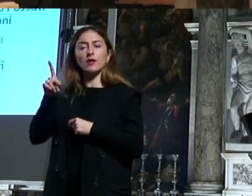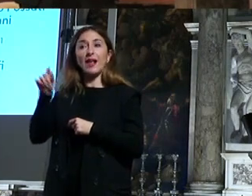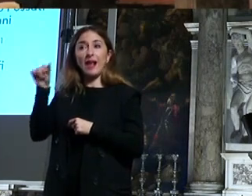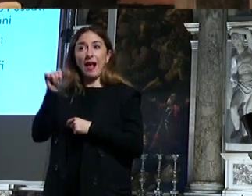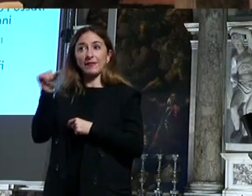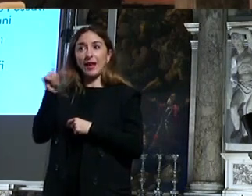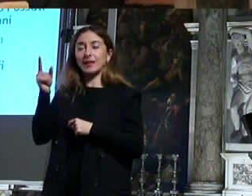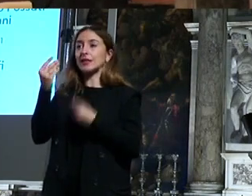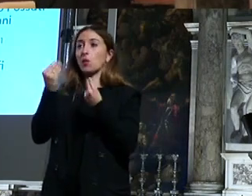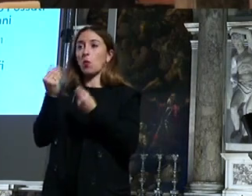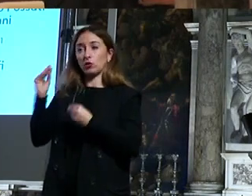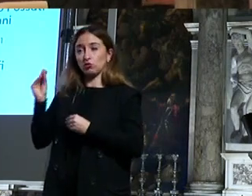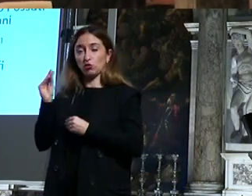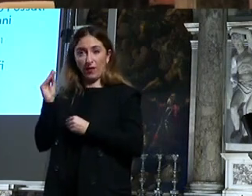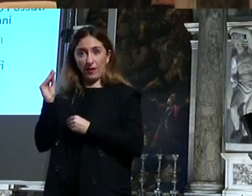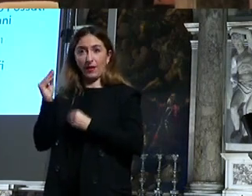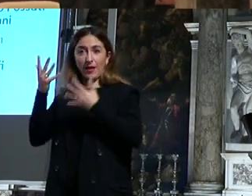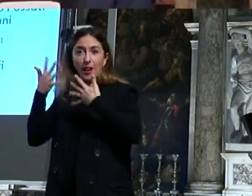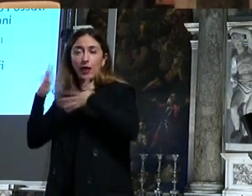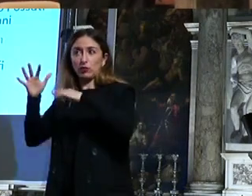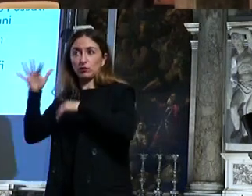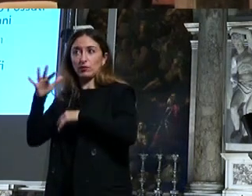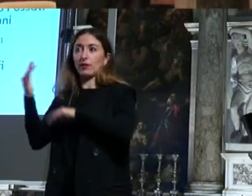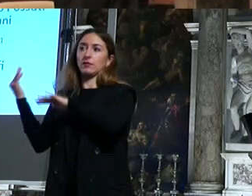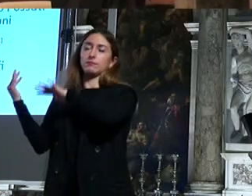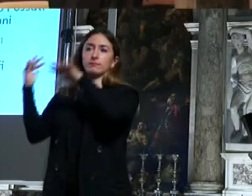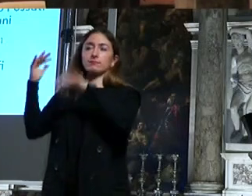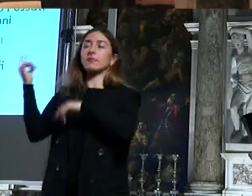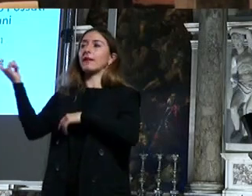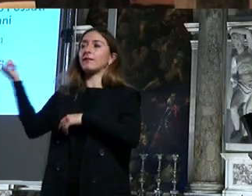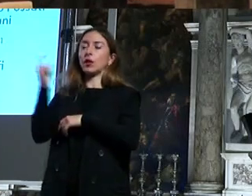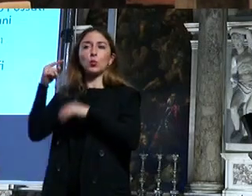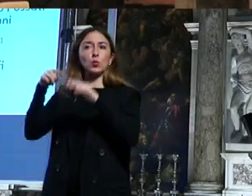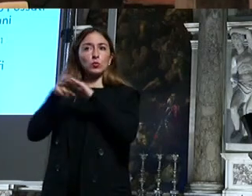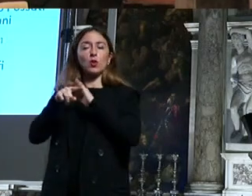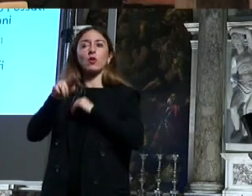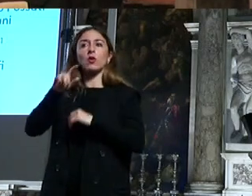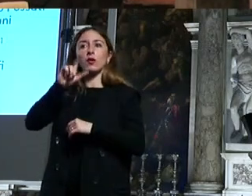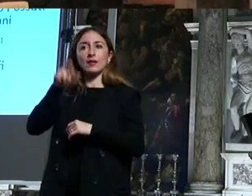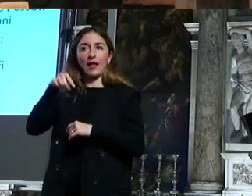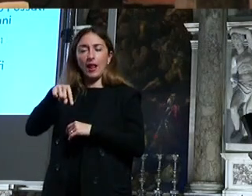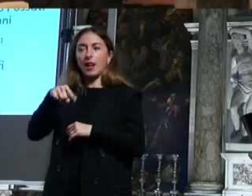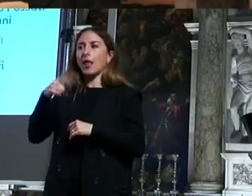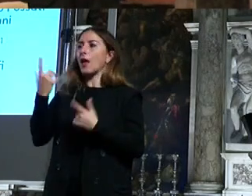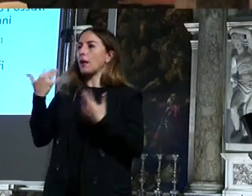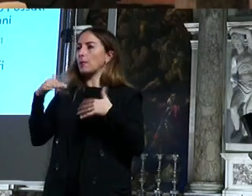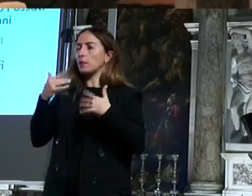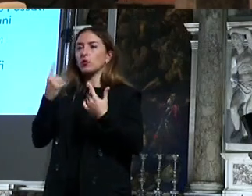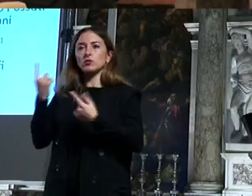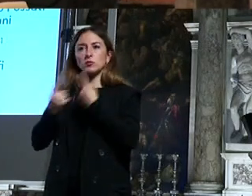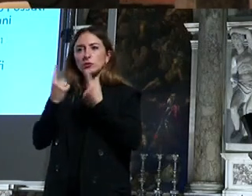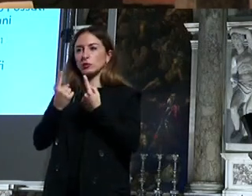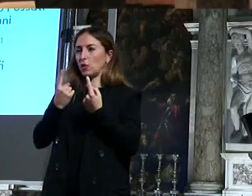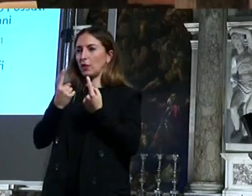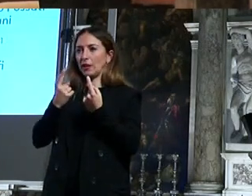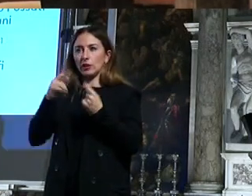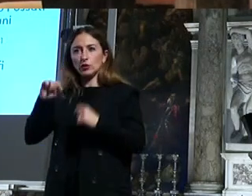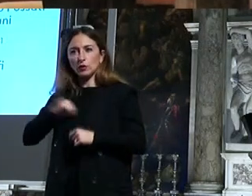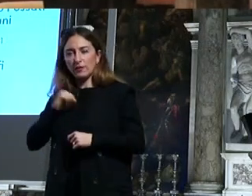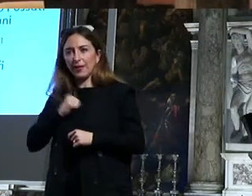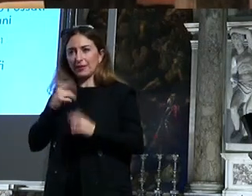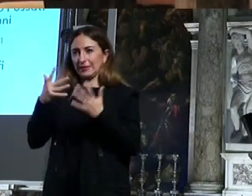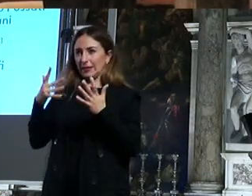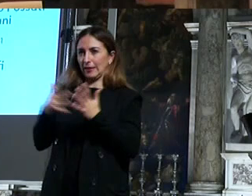ancora un ragazzino e a migrare nel nostro paese in una vera e propria odissea di sofferenza e difficoltà.